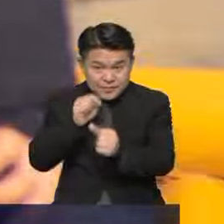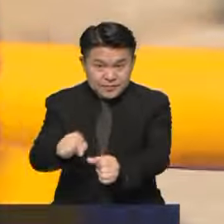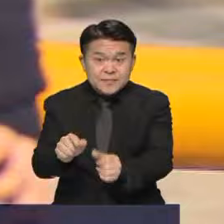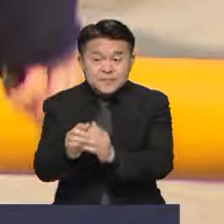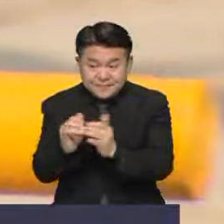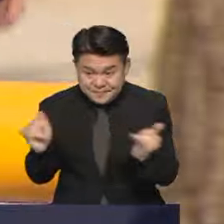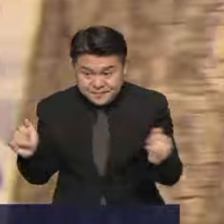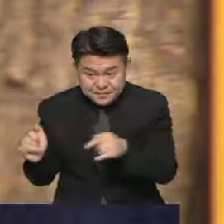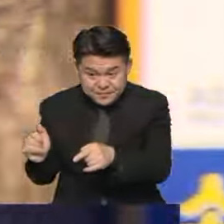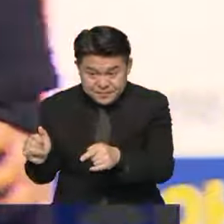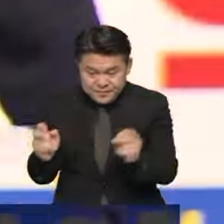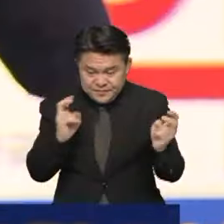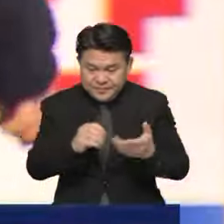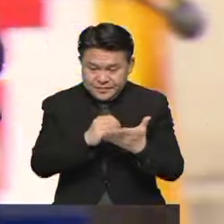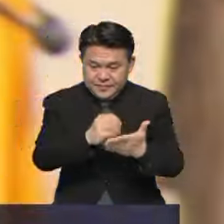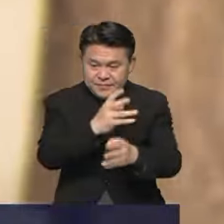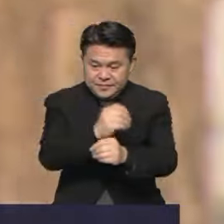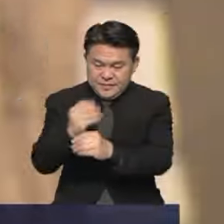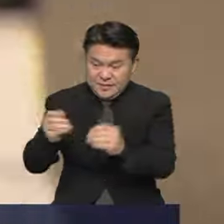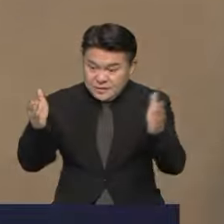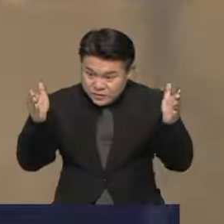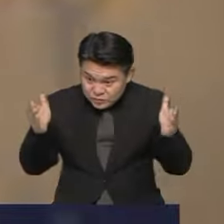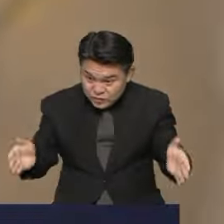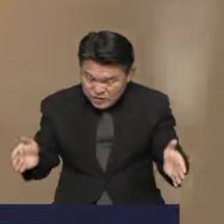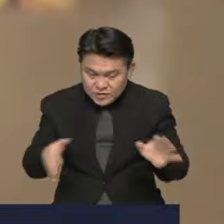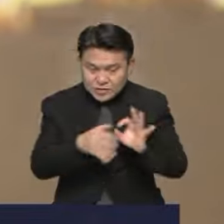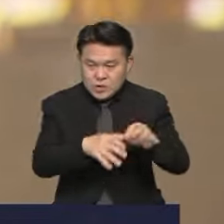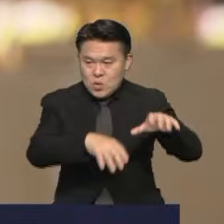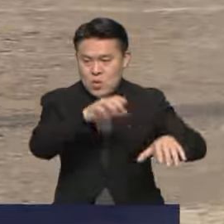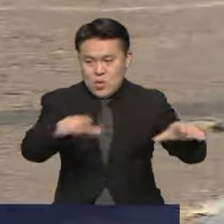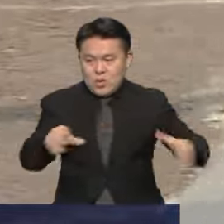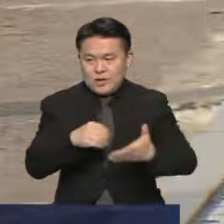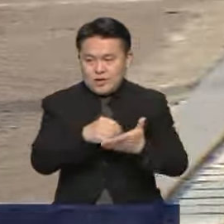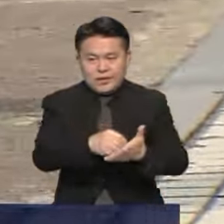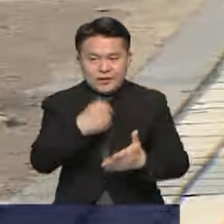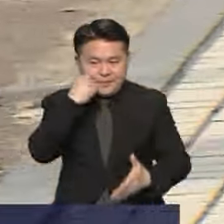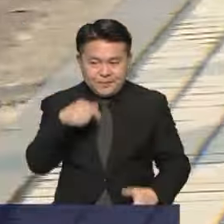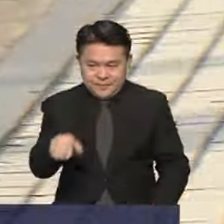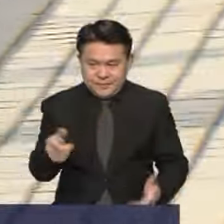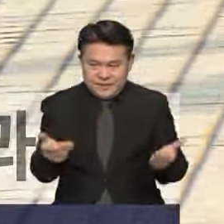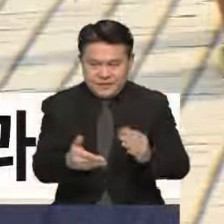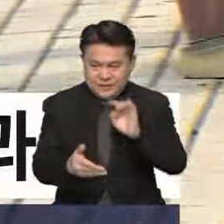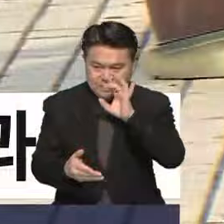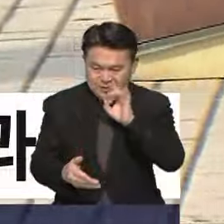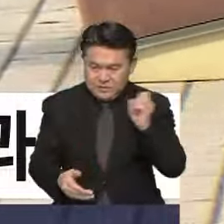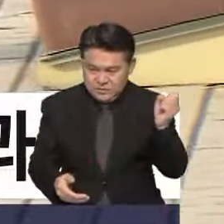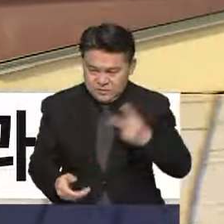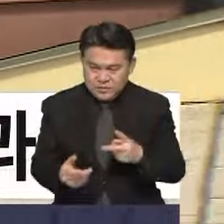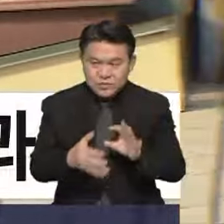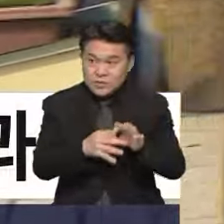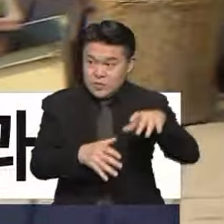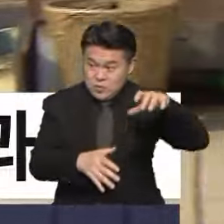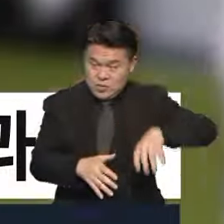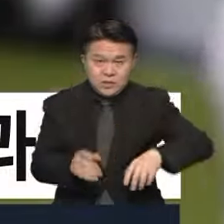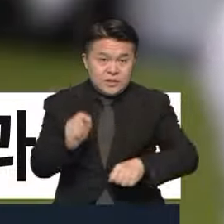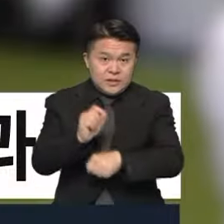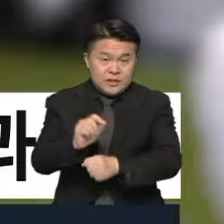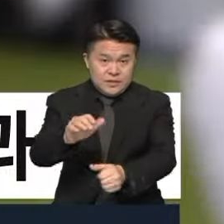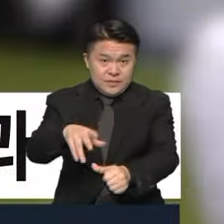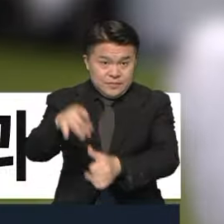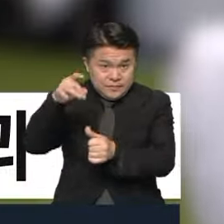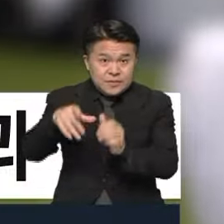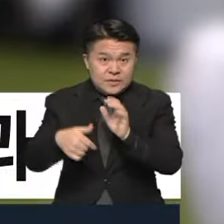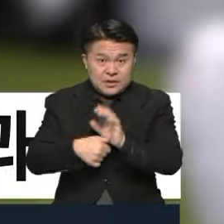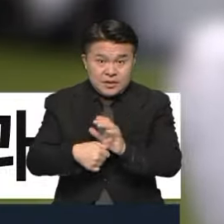성범죄자는 취업 제한 기간 동안 아동 청소년 관련 기관에 종사할 수 없고 관련 기관은 직원을 채용할